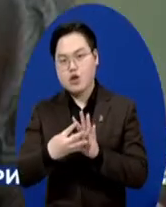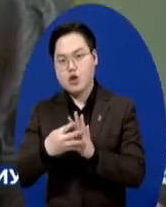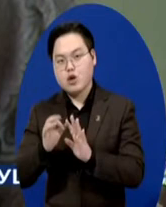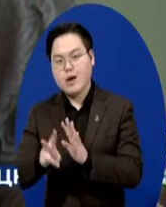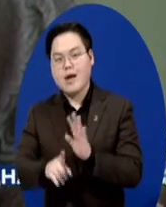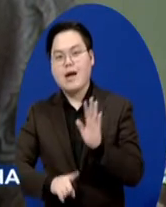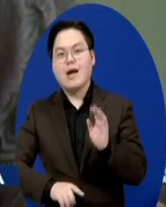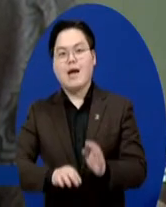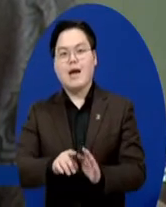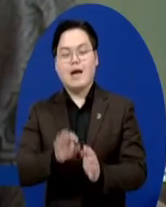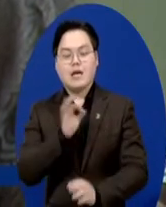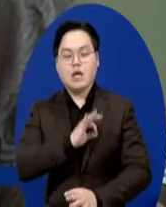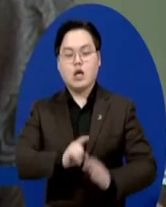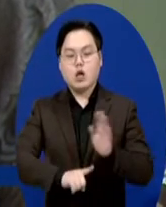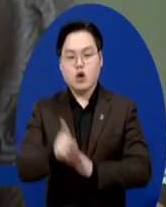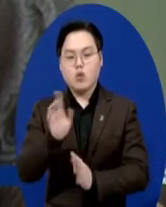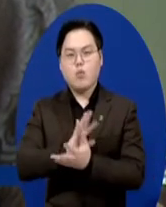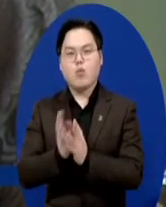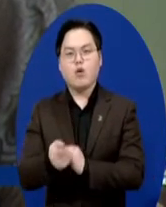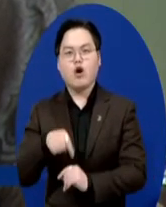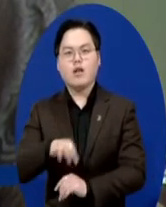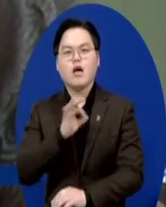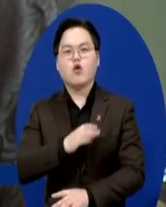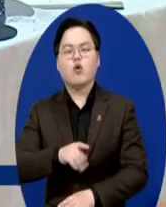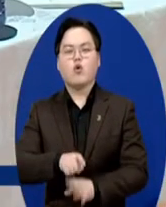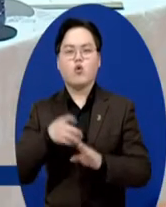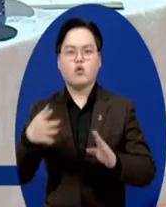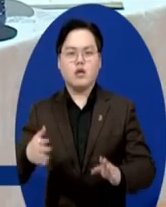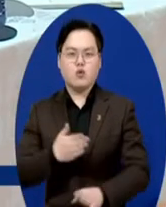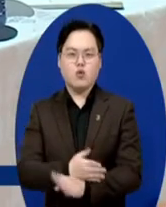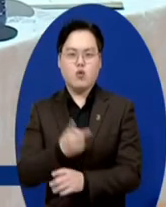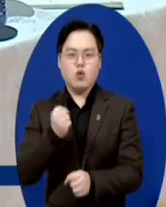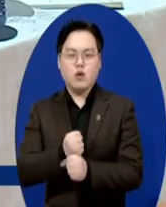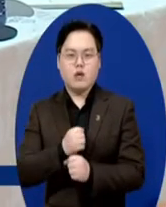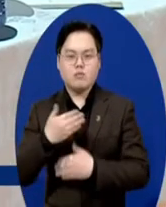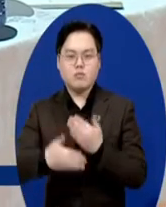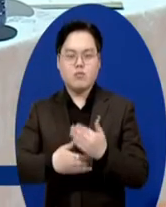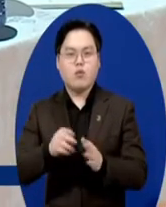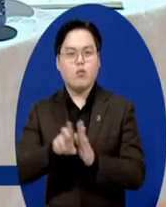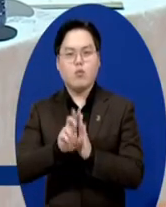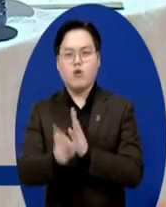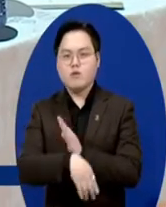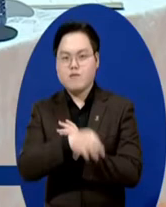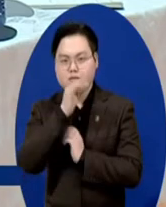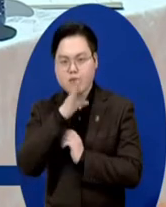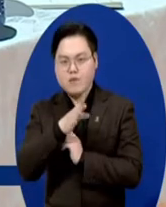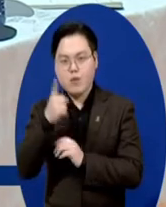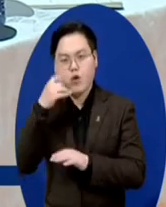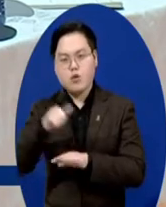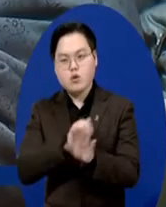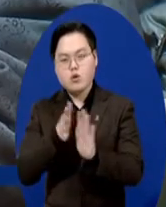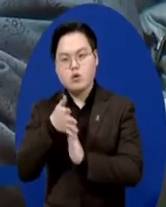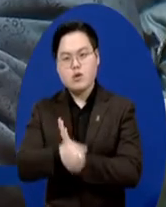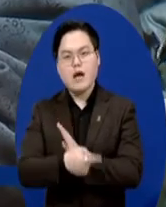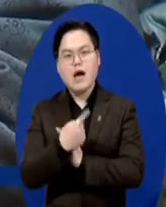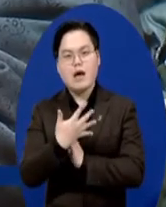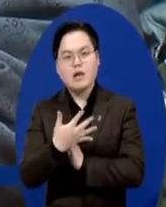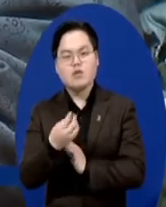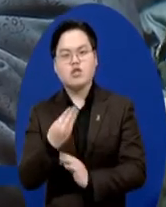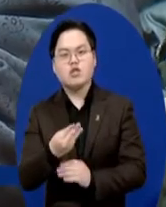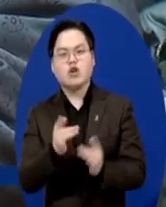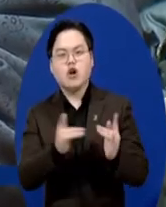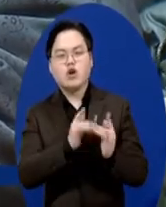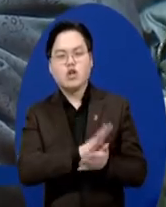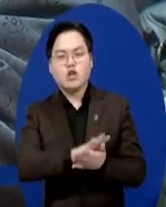орж байсан ч өнөөдөр ашиглалтын хугацаа дуусч үйл ажиллагаа явуулах боломжгүй болсон байна. Тиймээс энэ оны улсын төсвөөс 15 ортой шинэ эмнэлэг